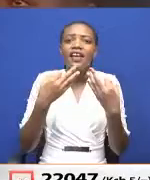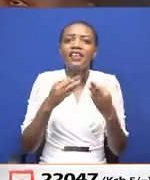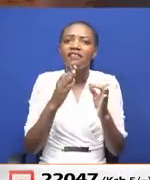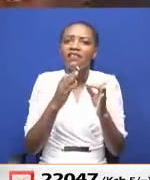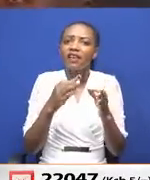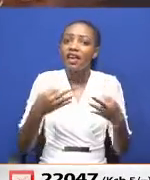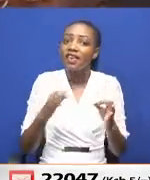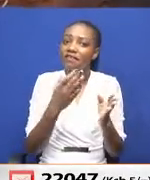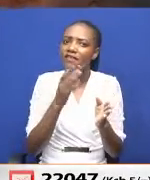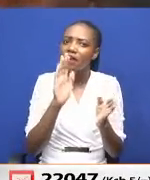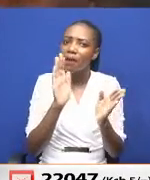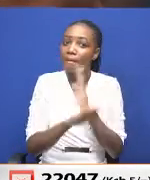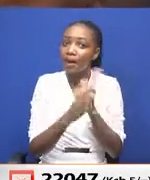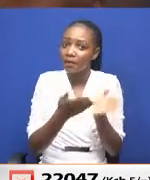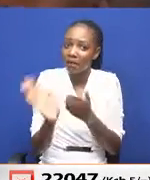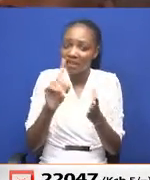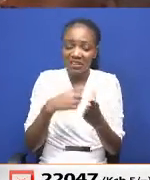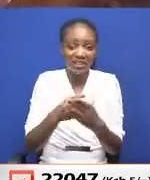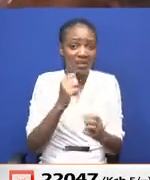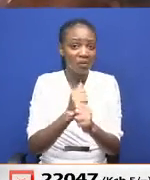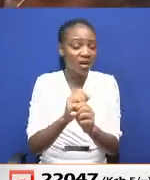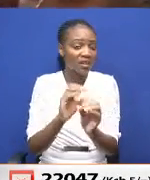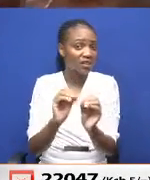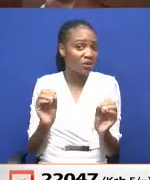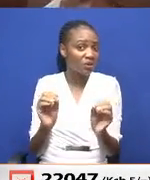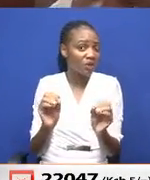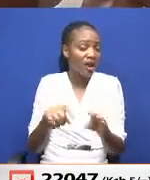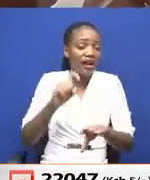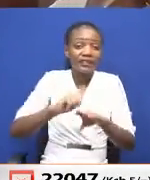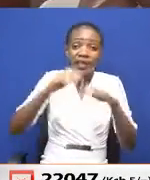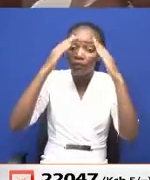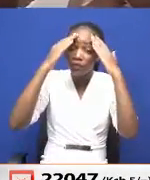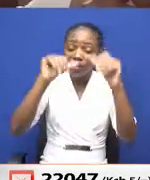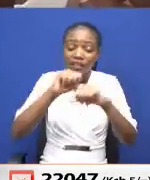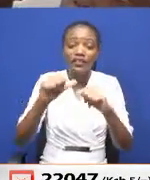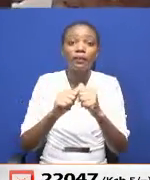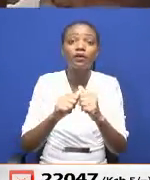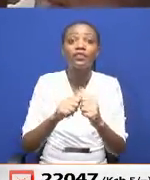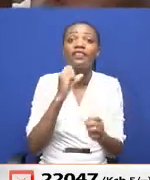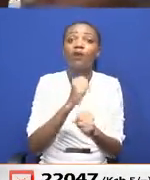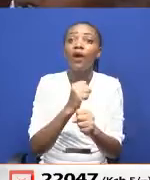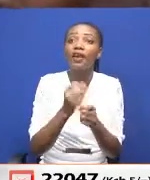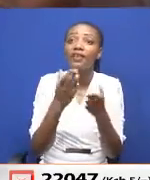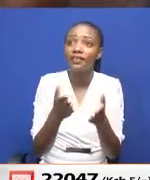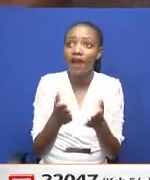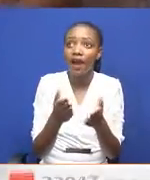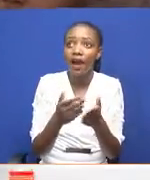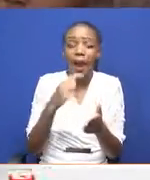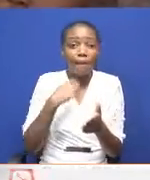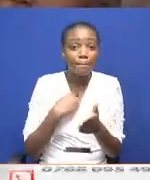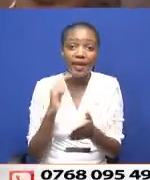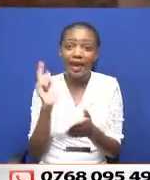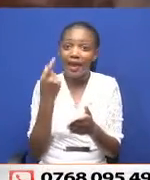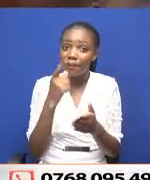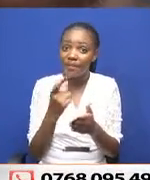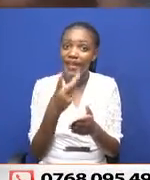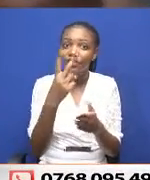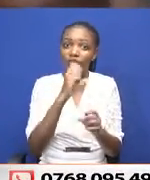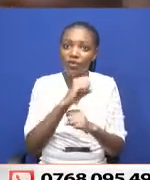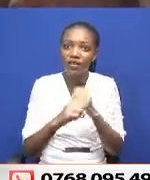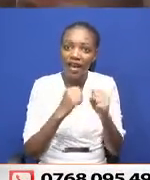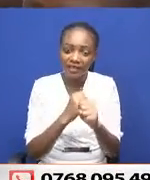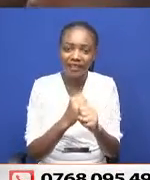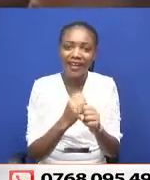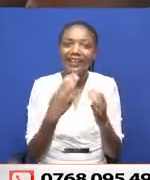kweli? Ukiangalia ile kazi ambayo mjumbe wa zamani alikuwa akafanya hapa, mimi nimekuja miaka 2 ndiye